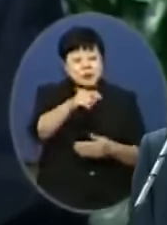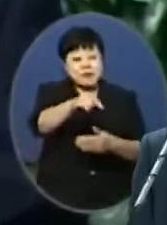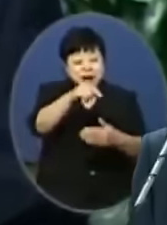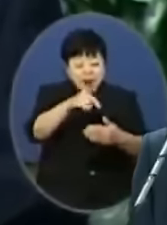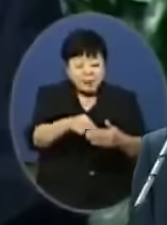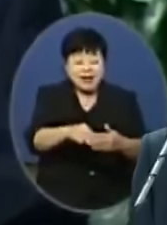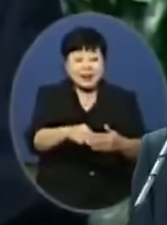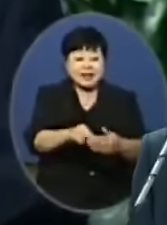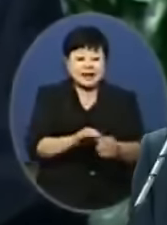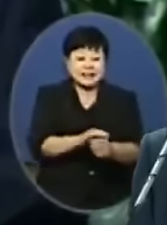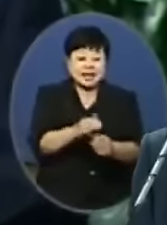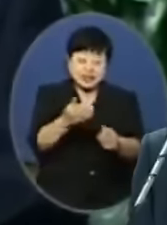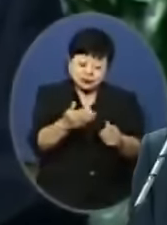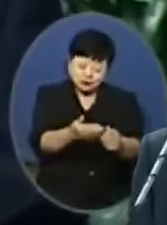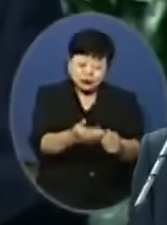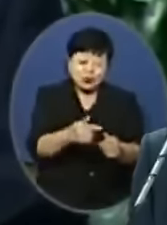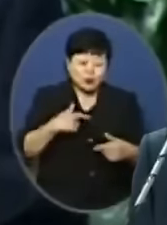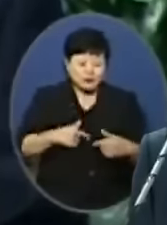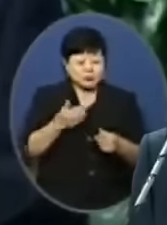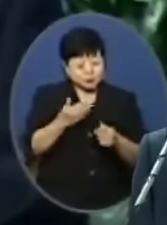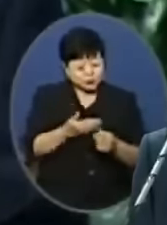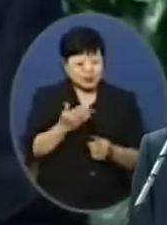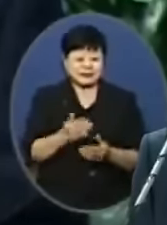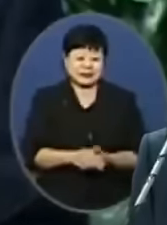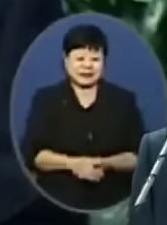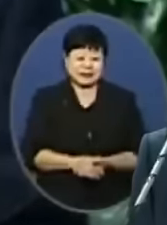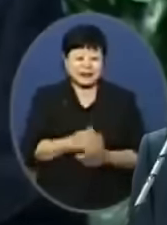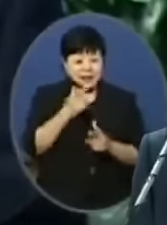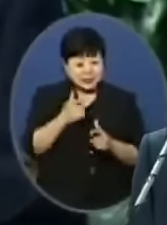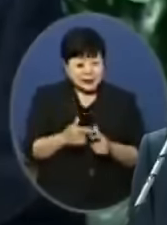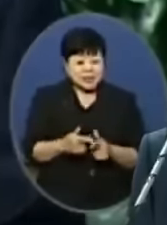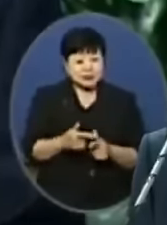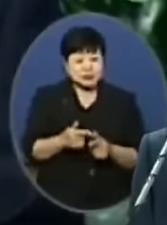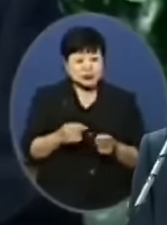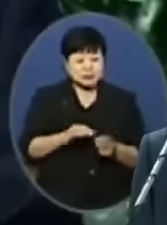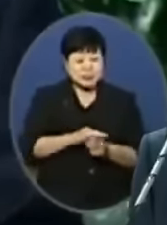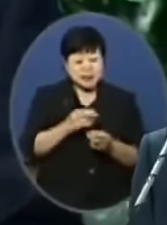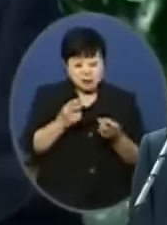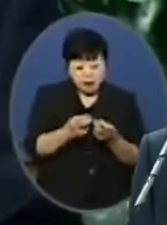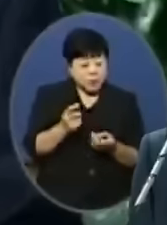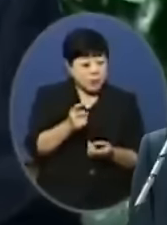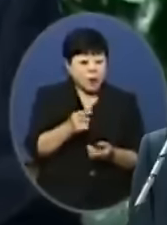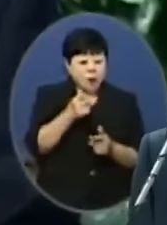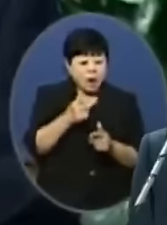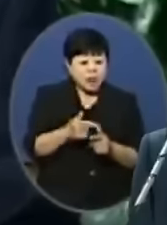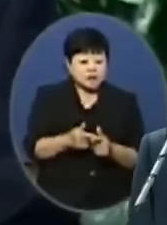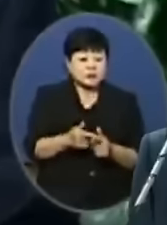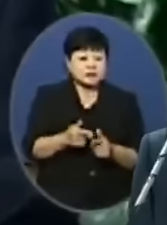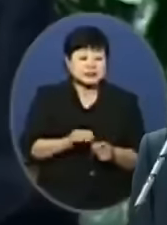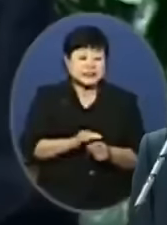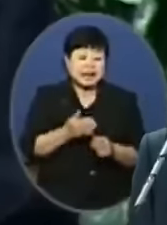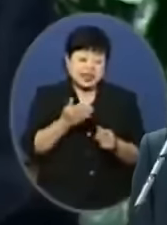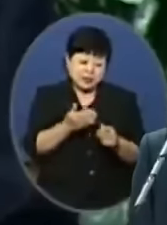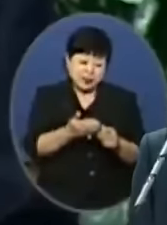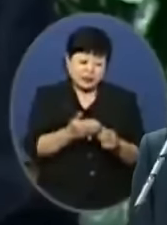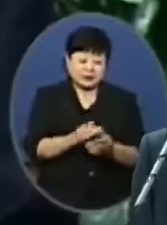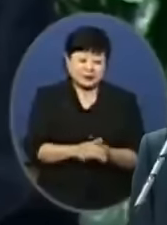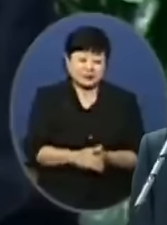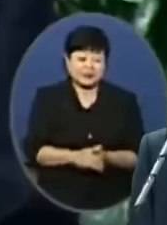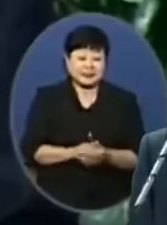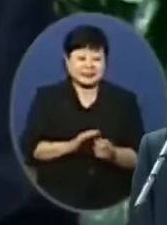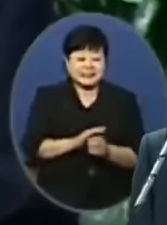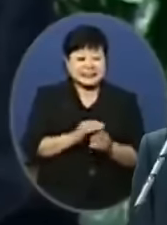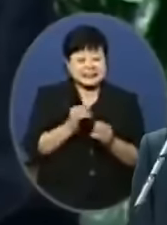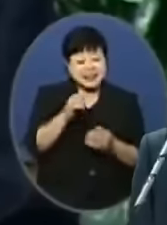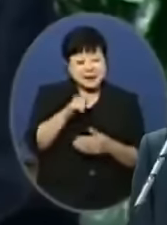마음에 사랑을 주시고 기쁨을 주시는 것입니다. 예수님을 어떻게 사랑하느냐? 여러분 사랑하게 되면 그